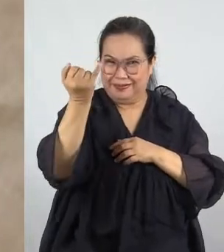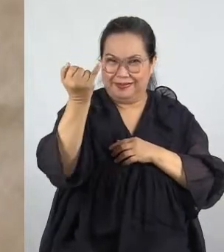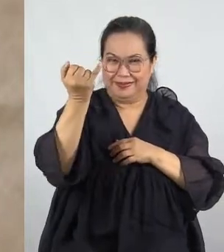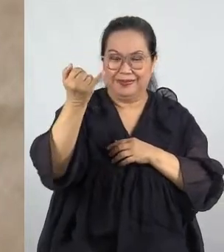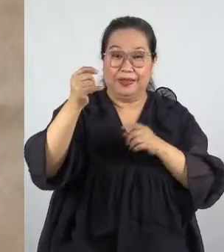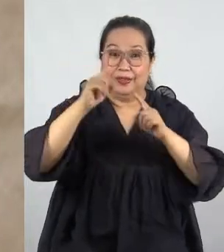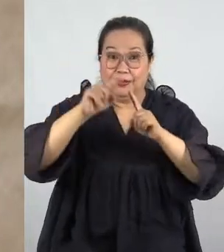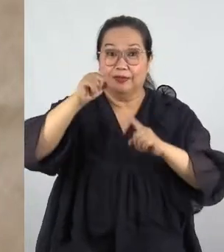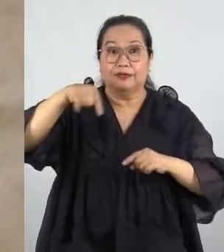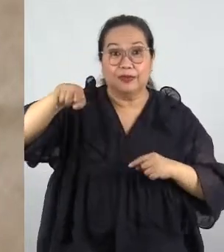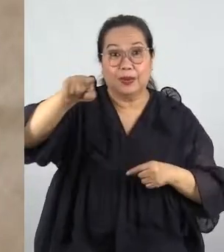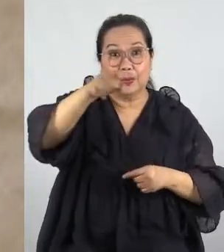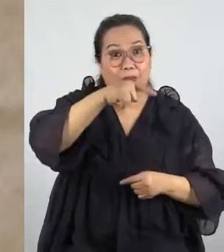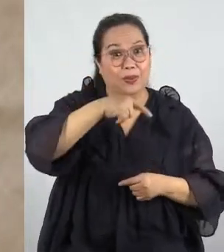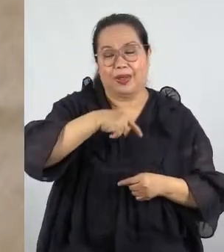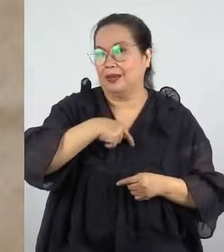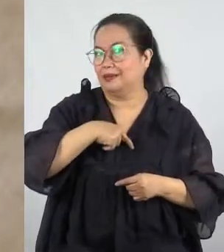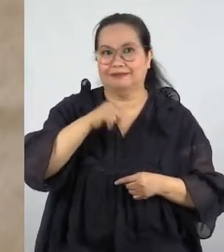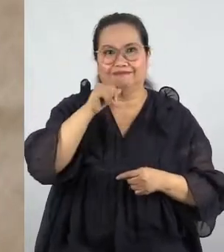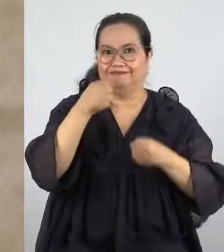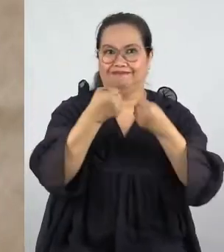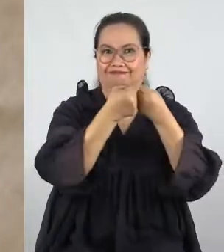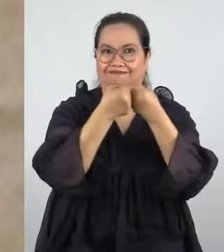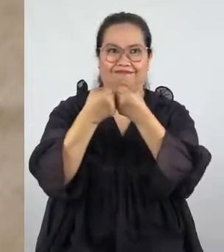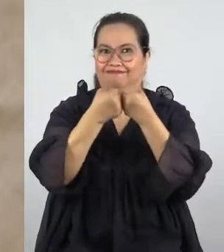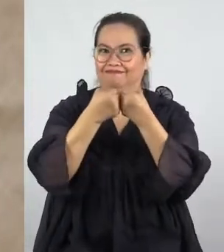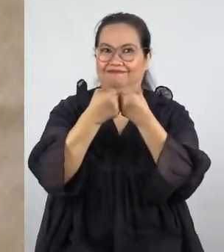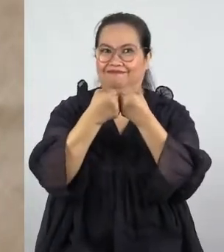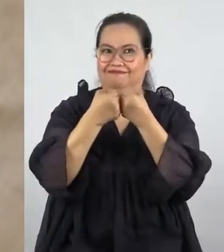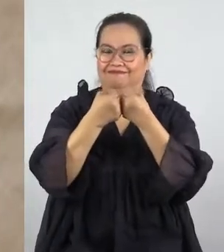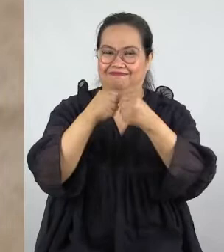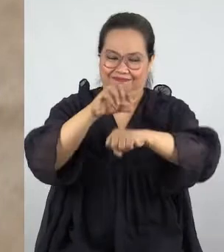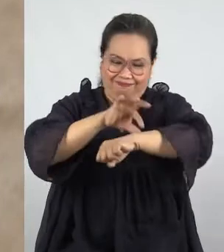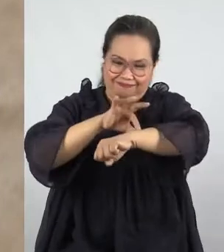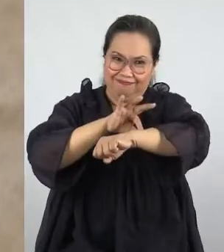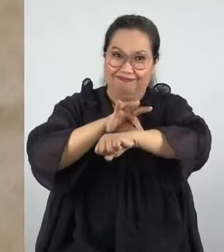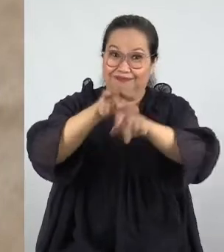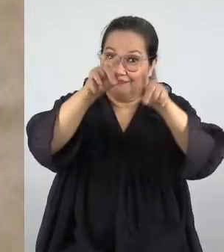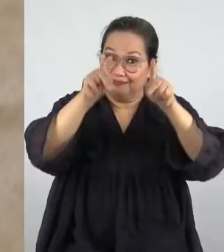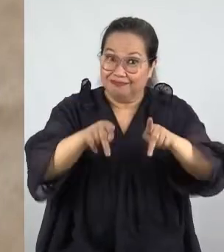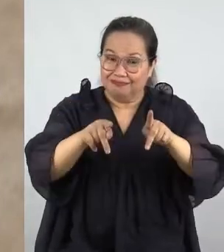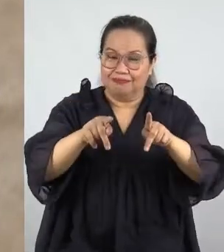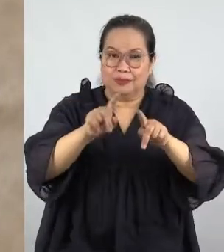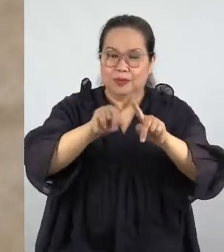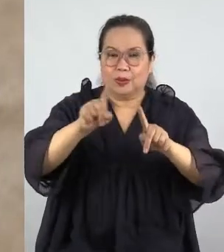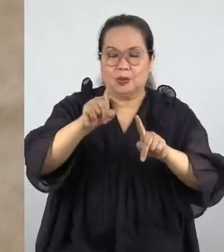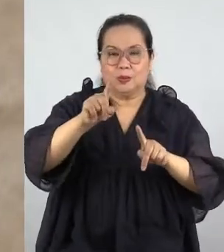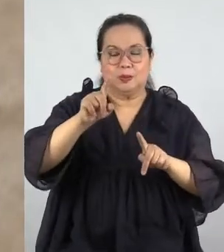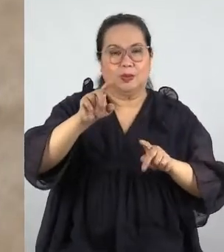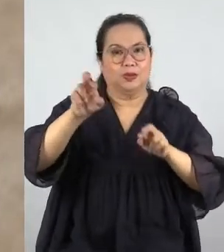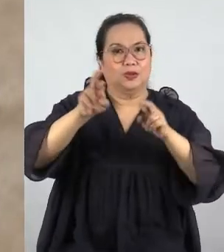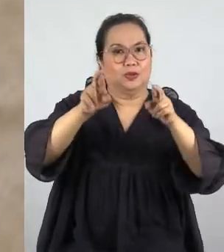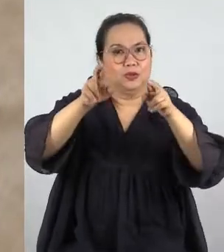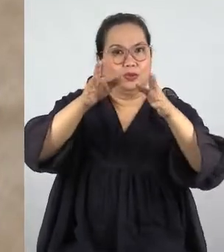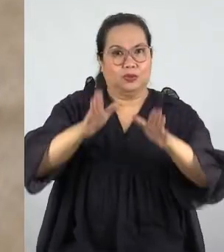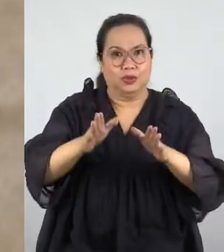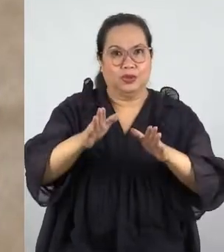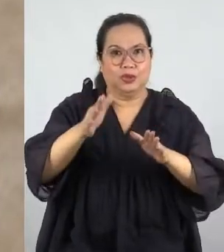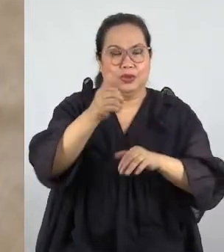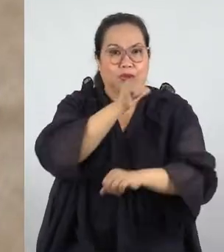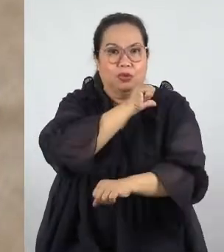For we do not wrestle against flesh and blood, but against the rulers, against